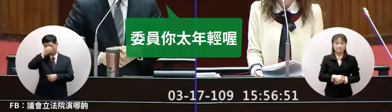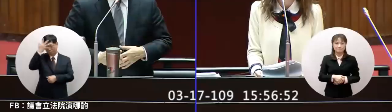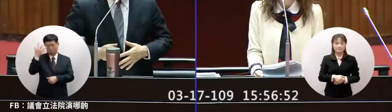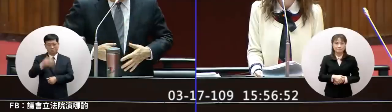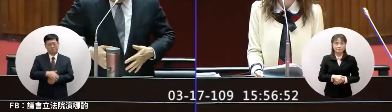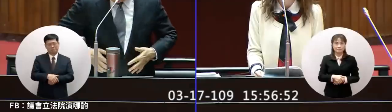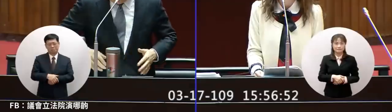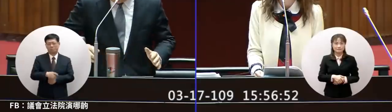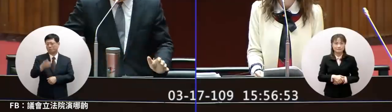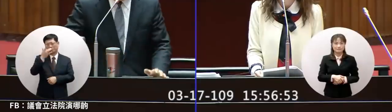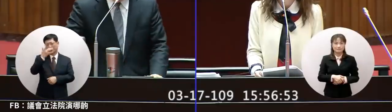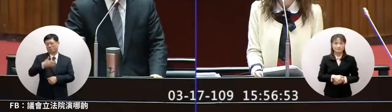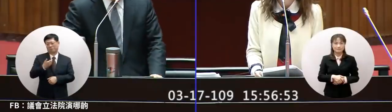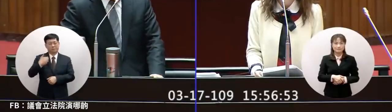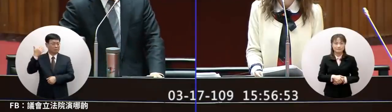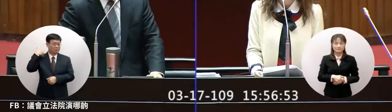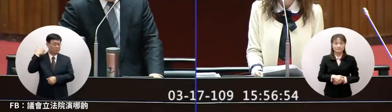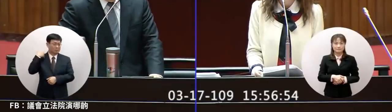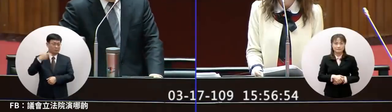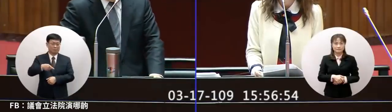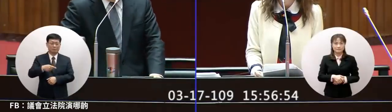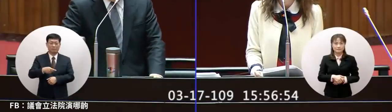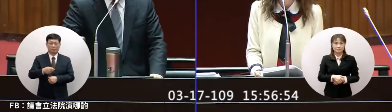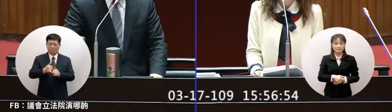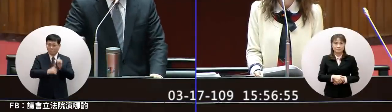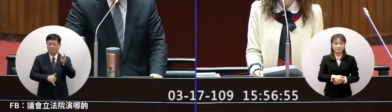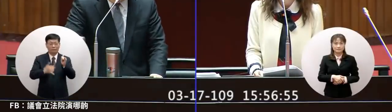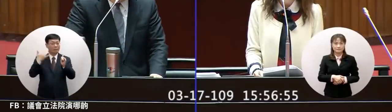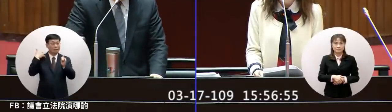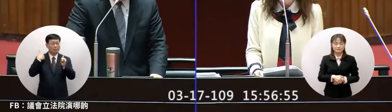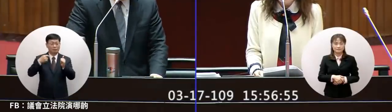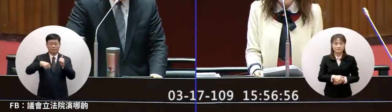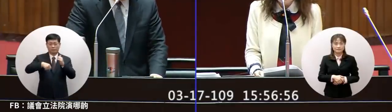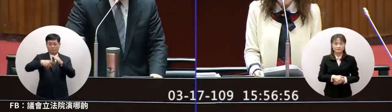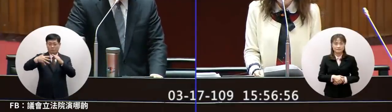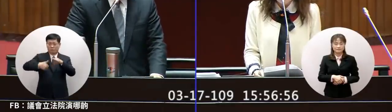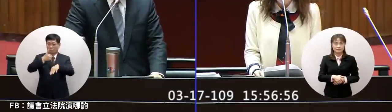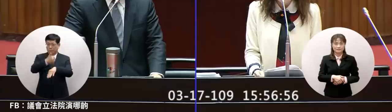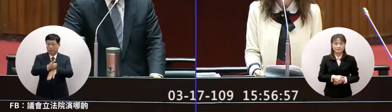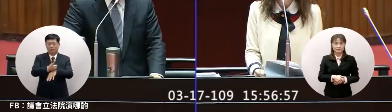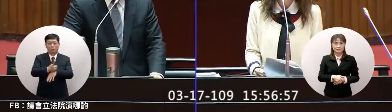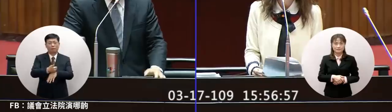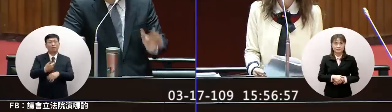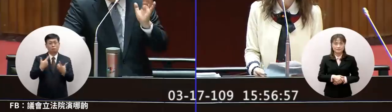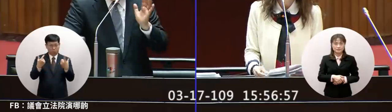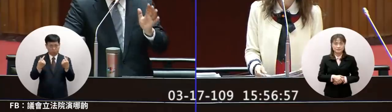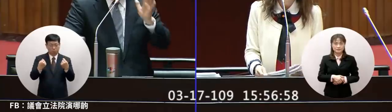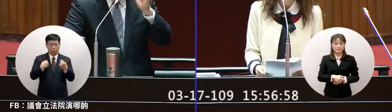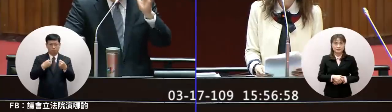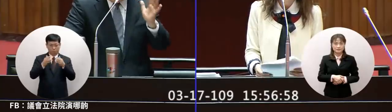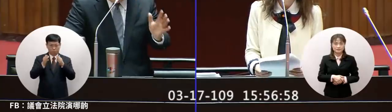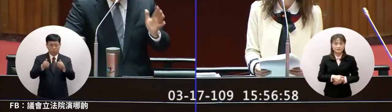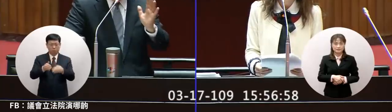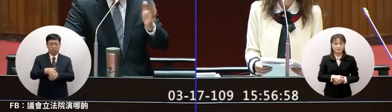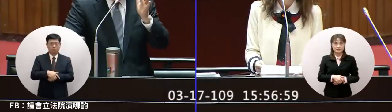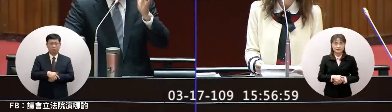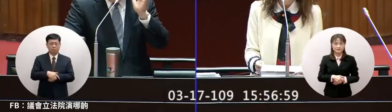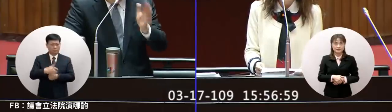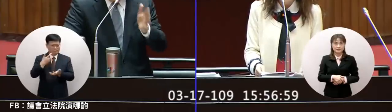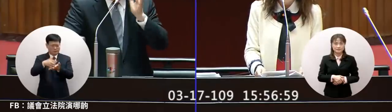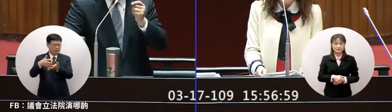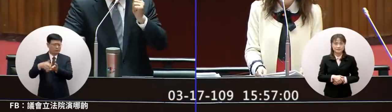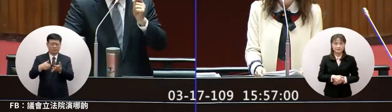吼，所以你唔知影过去。其实伫前回我做行政院长的时阵，我已经将真